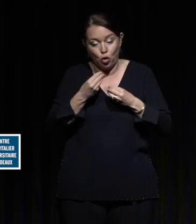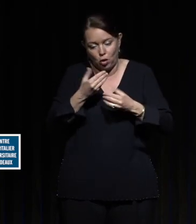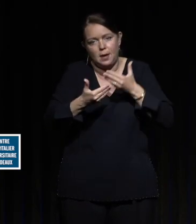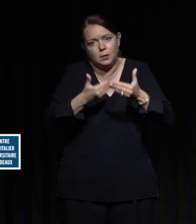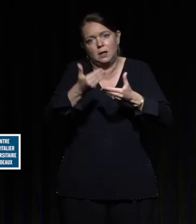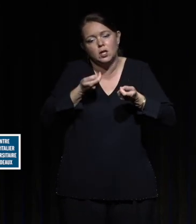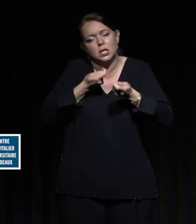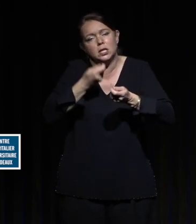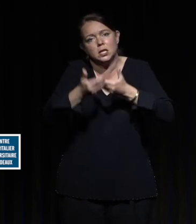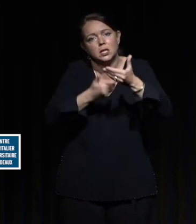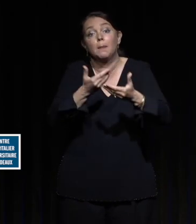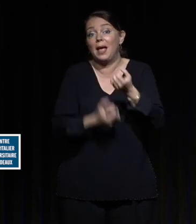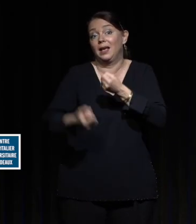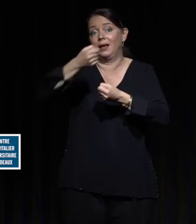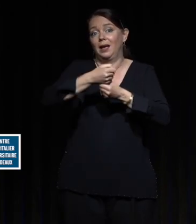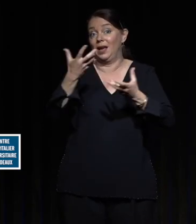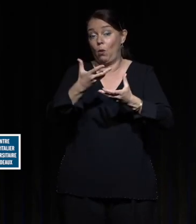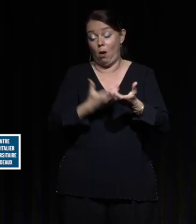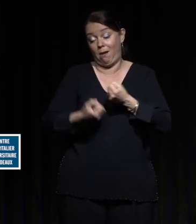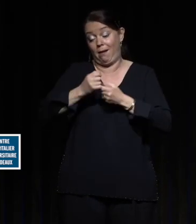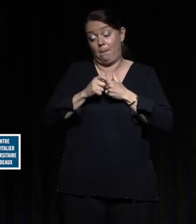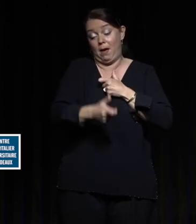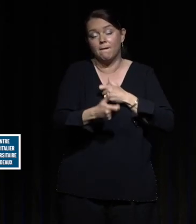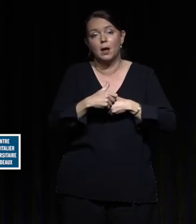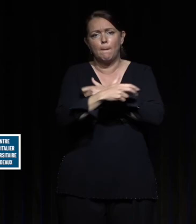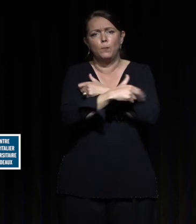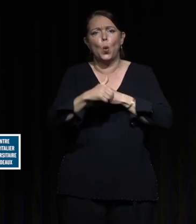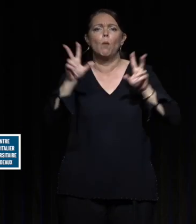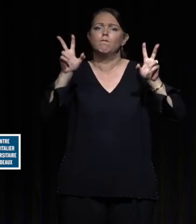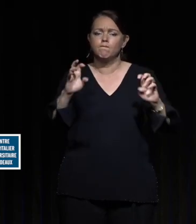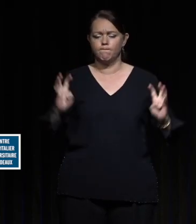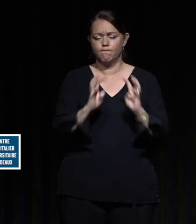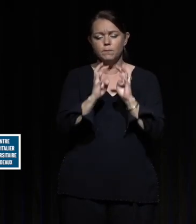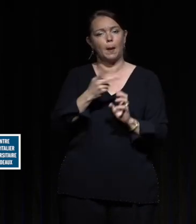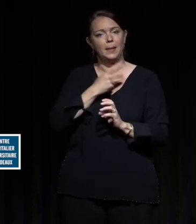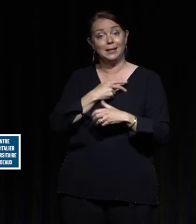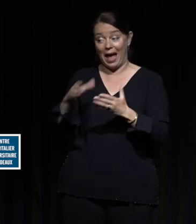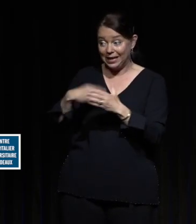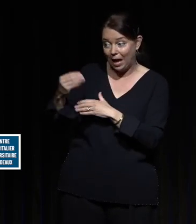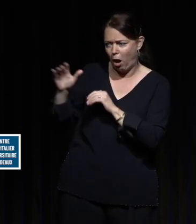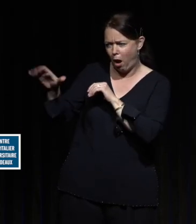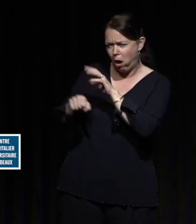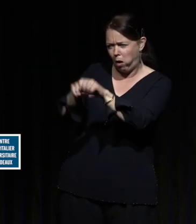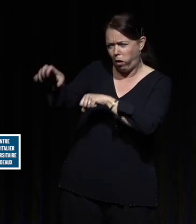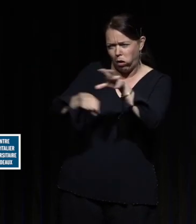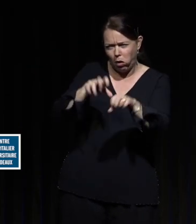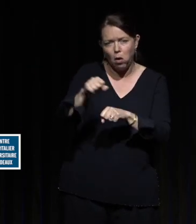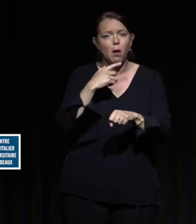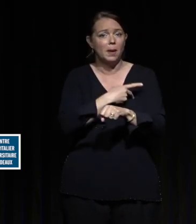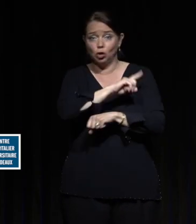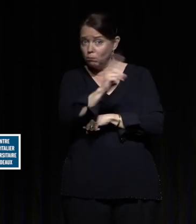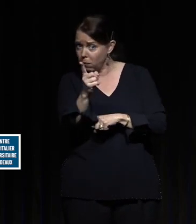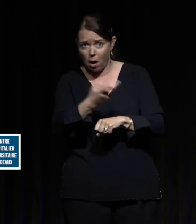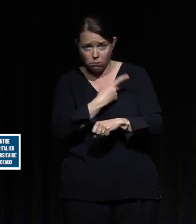qui a fondé un bureau avec des médecins extérieurs, des gens non médecins, avec